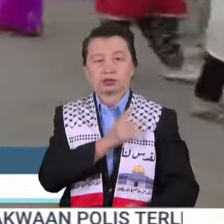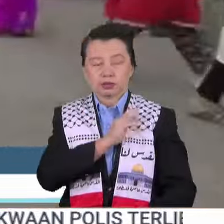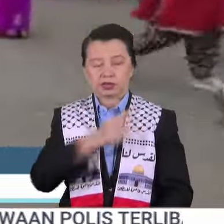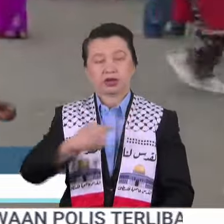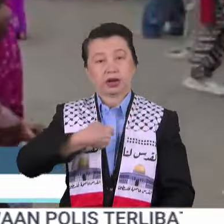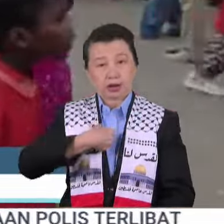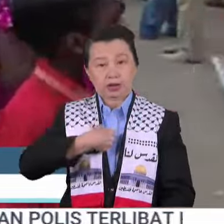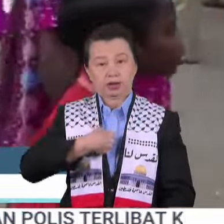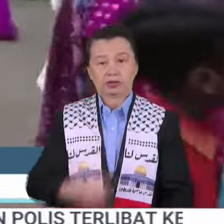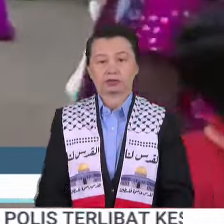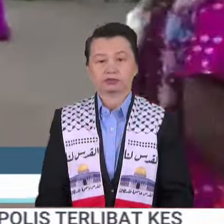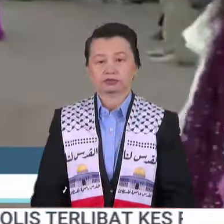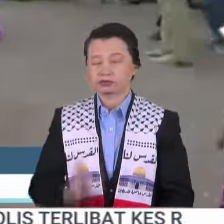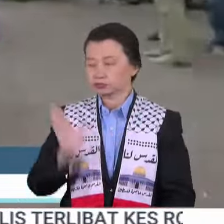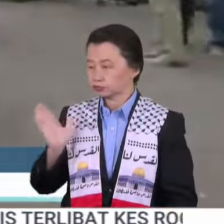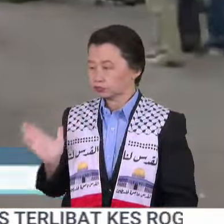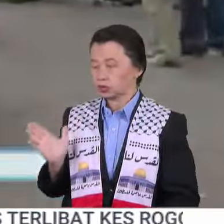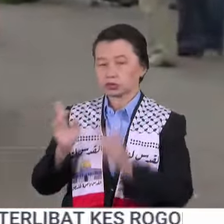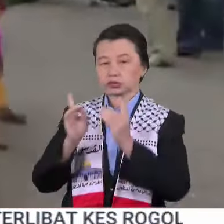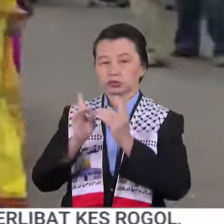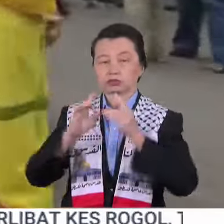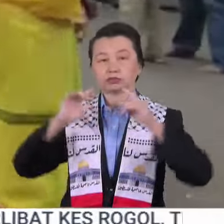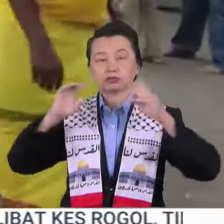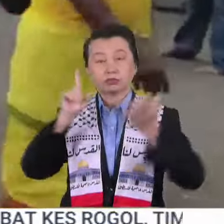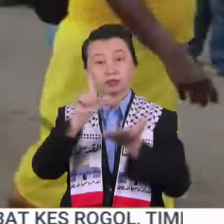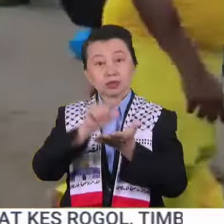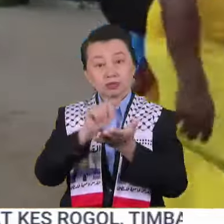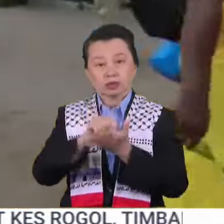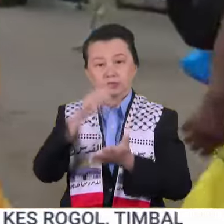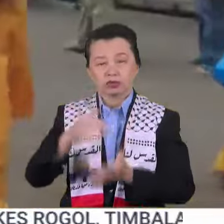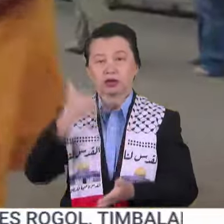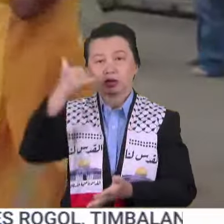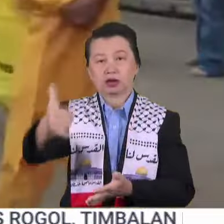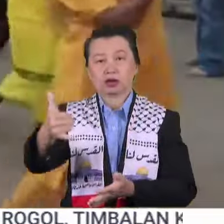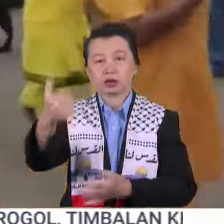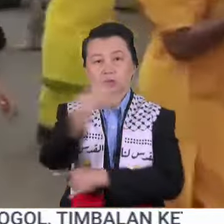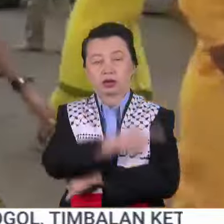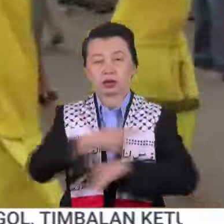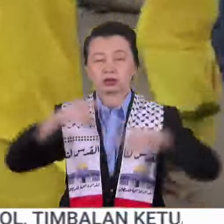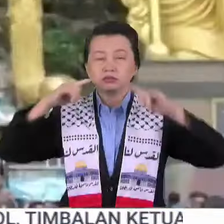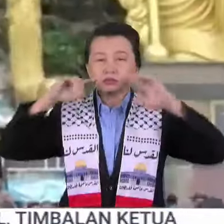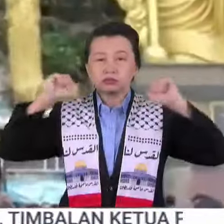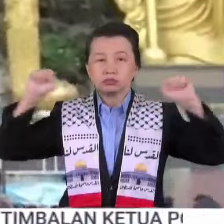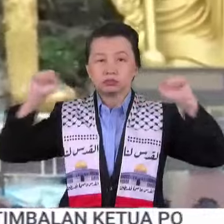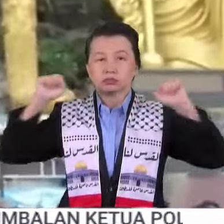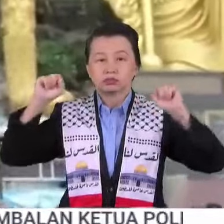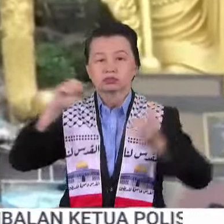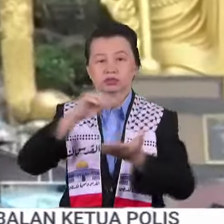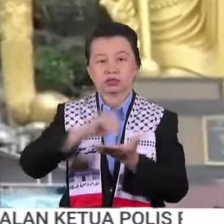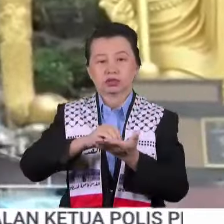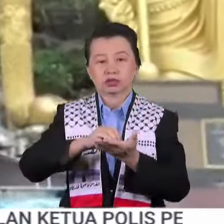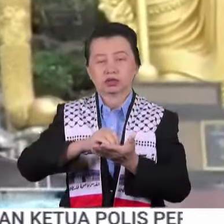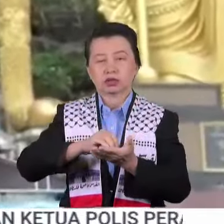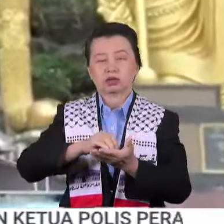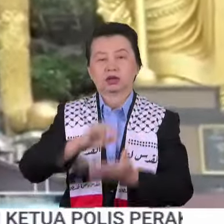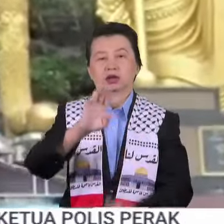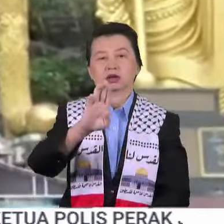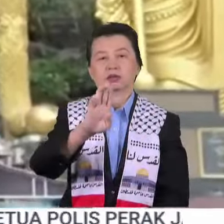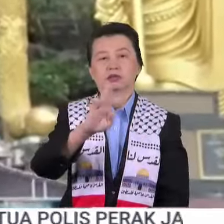saya. Beliau ditemui media semasa kunjungannya bersempena perayaan Thai Pusam di Batu Caves hari ini.